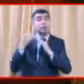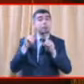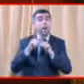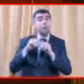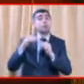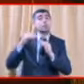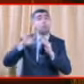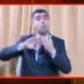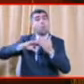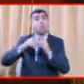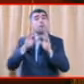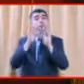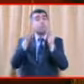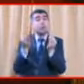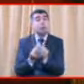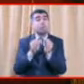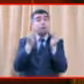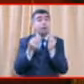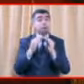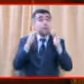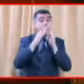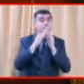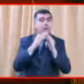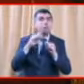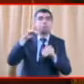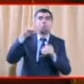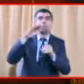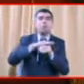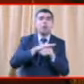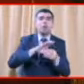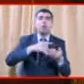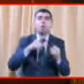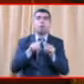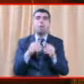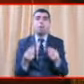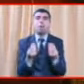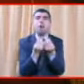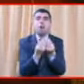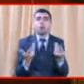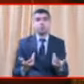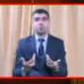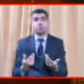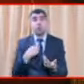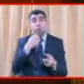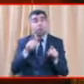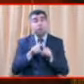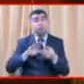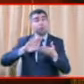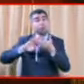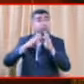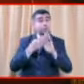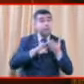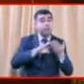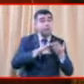أن تستوعب الأسر والبيوت مسنيها. ثانيا، لا يمكن للمجتمع المدني أن يحل محل الحكومة،